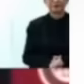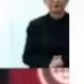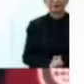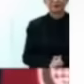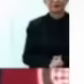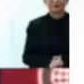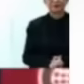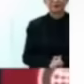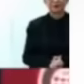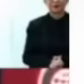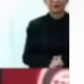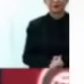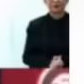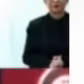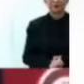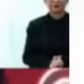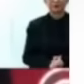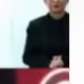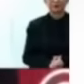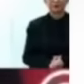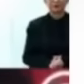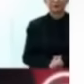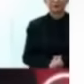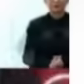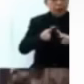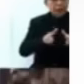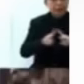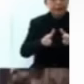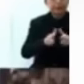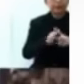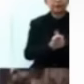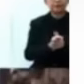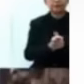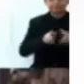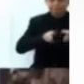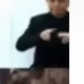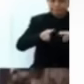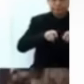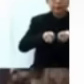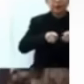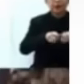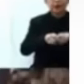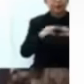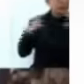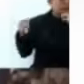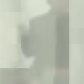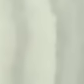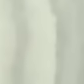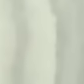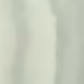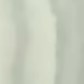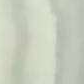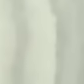atau kalau saya menyelami pikiran Ibu Megawati gitu ya, kan cukup aneh kalau Ibu Megawati yang